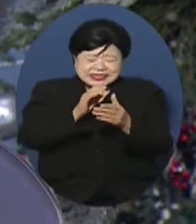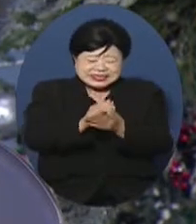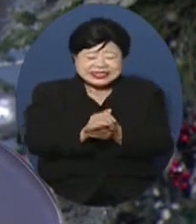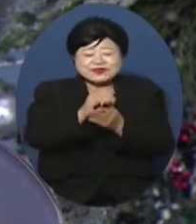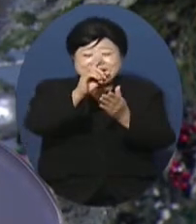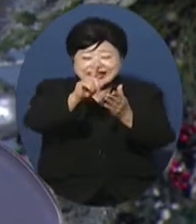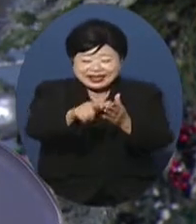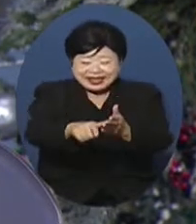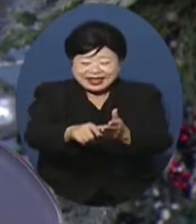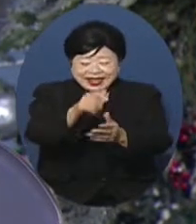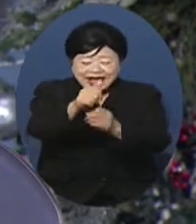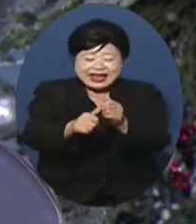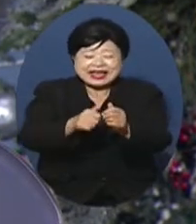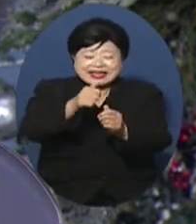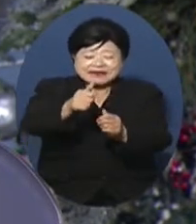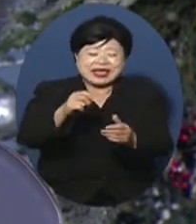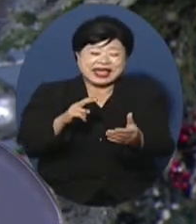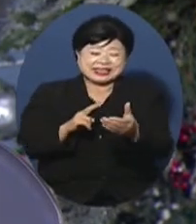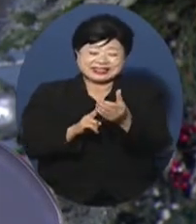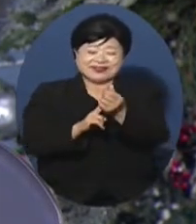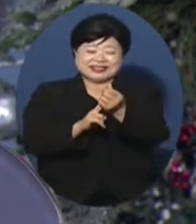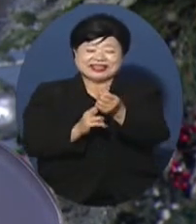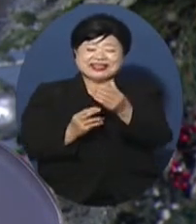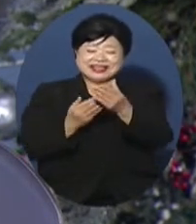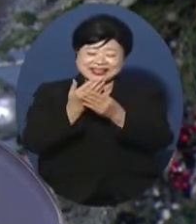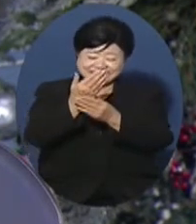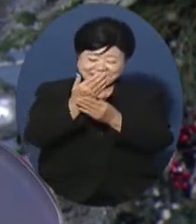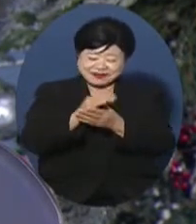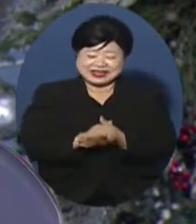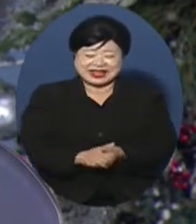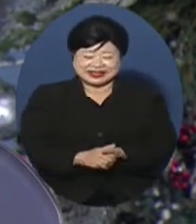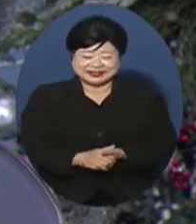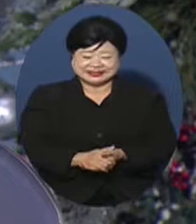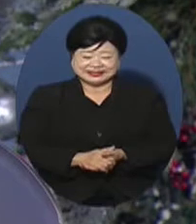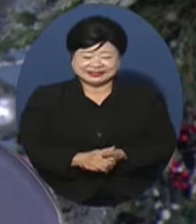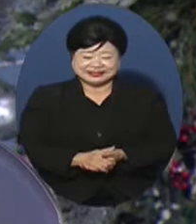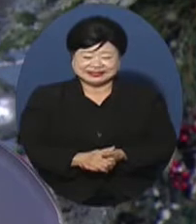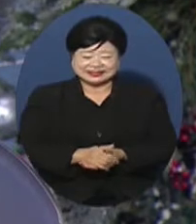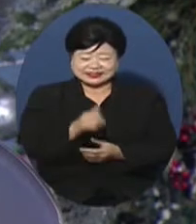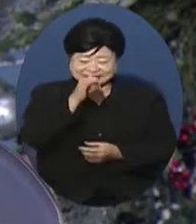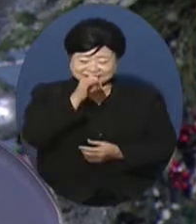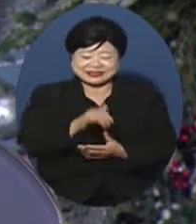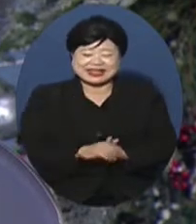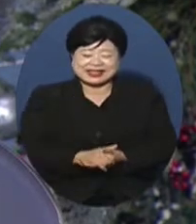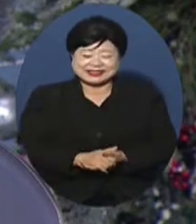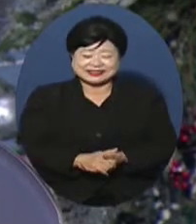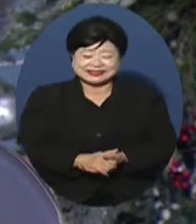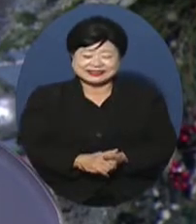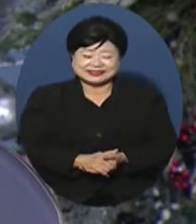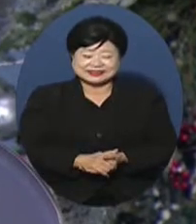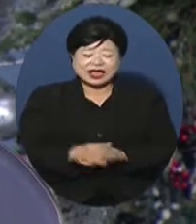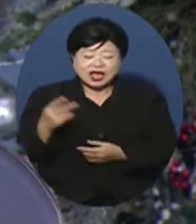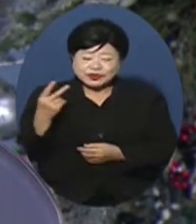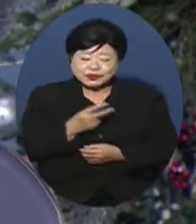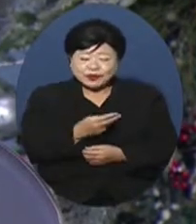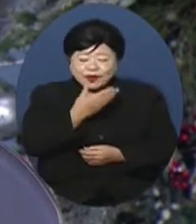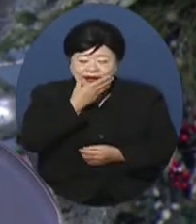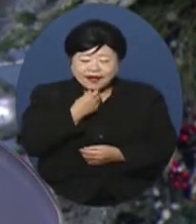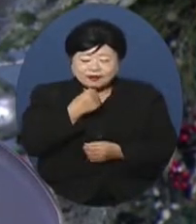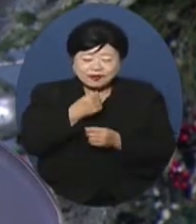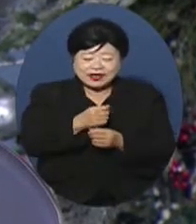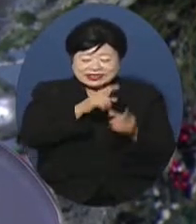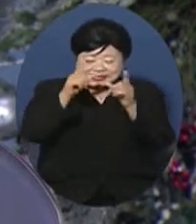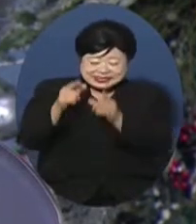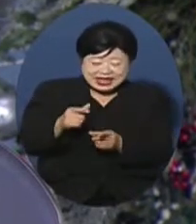때 하나님의 기적이 일어나는 것을 표시 님이 줘 또 행복한